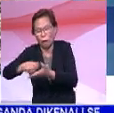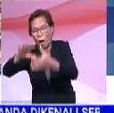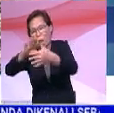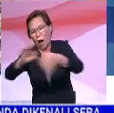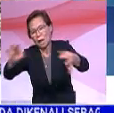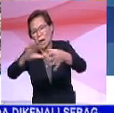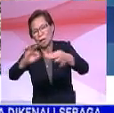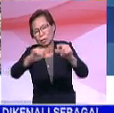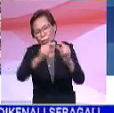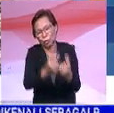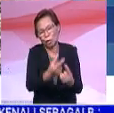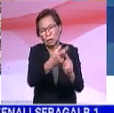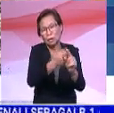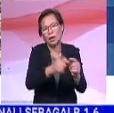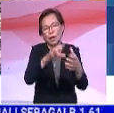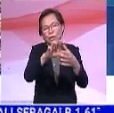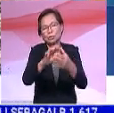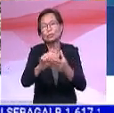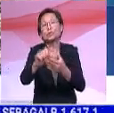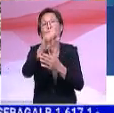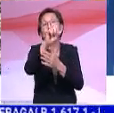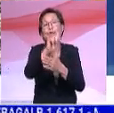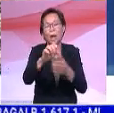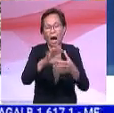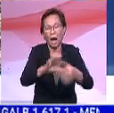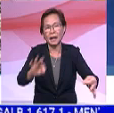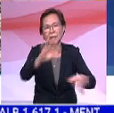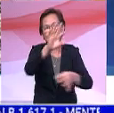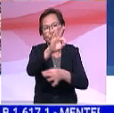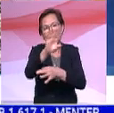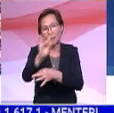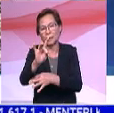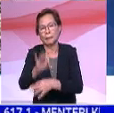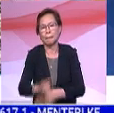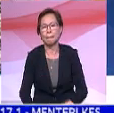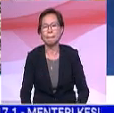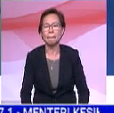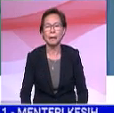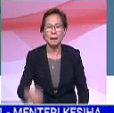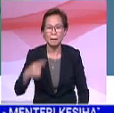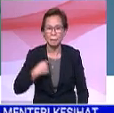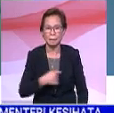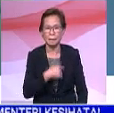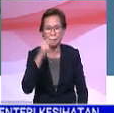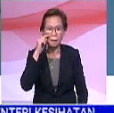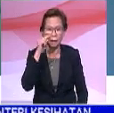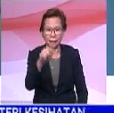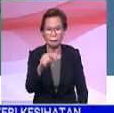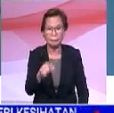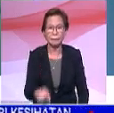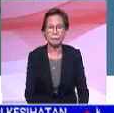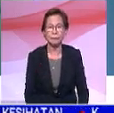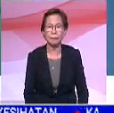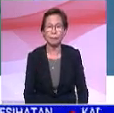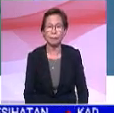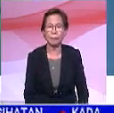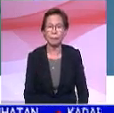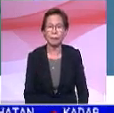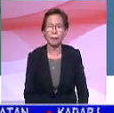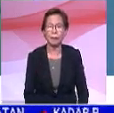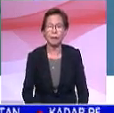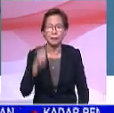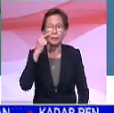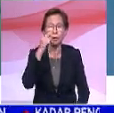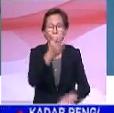ayat Al-Quran daripada surah Al-Hijj ayat ke-98. Kita melihat di Sebi Batu